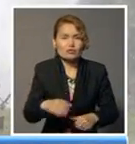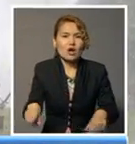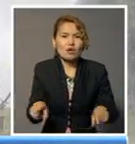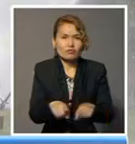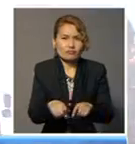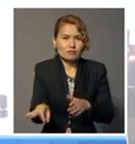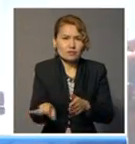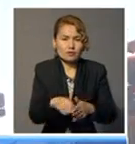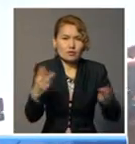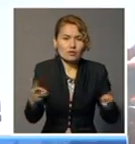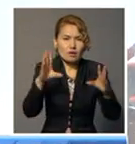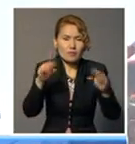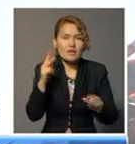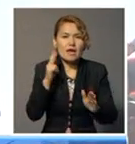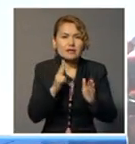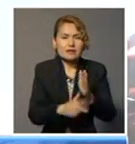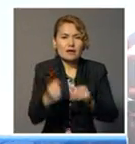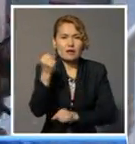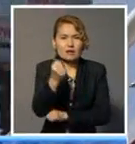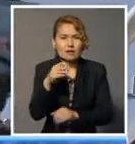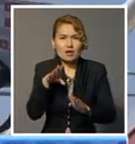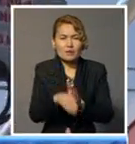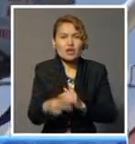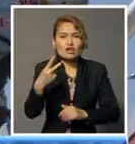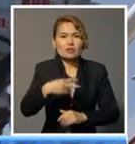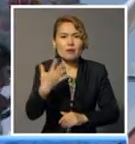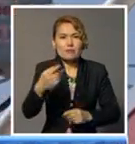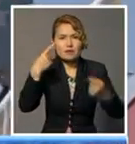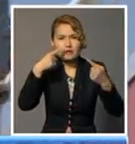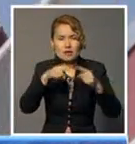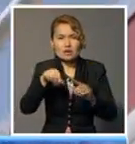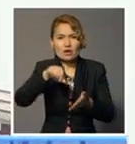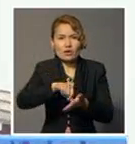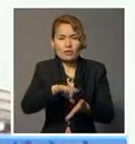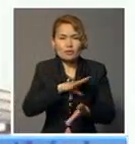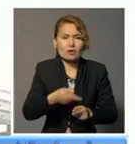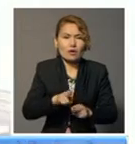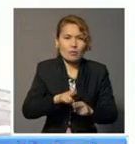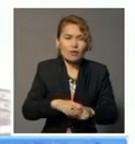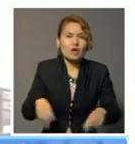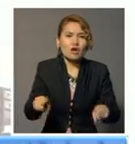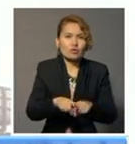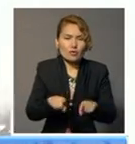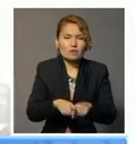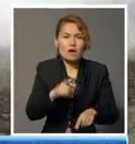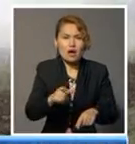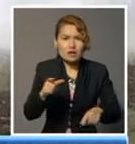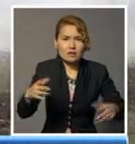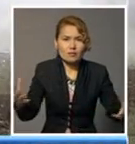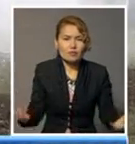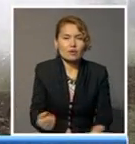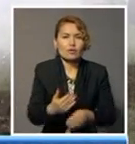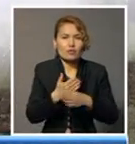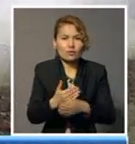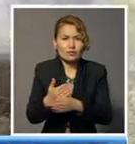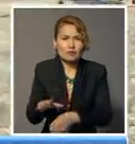жаттығу жұмыстарына бас аяғы 80 қызметкер мен 25 техника қатысты. Олар өздері ғана емес, өзгелермен үзеңгілесе жұмыс істеу тәртібін тағы